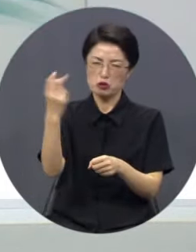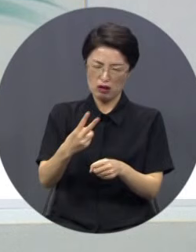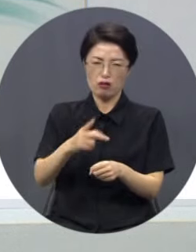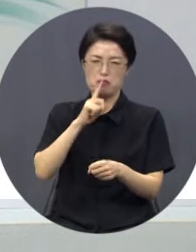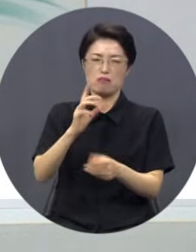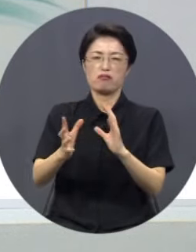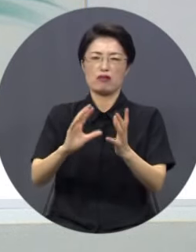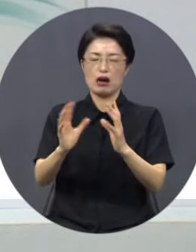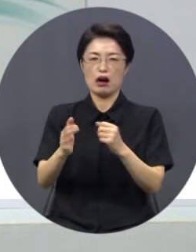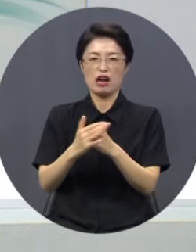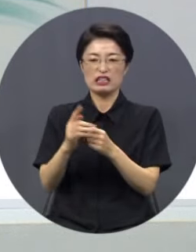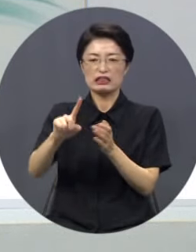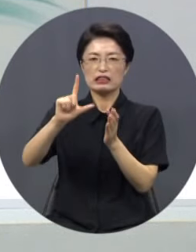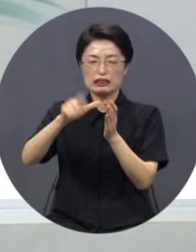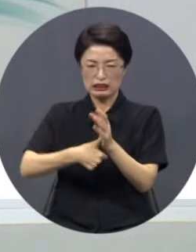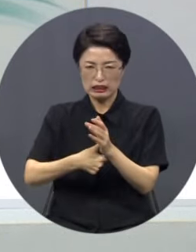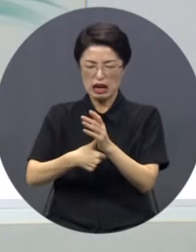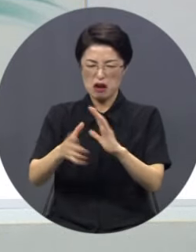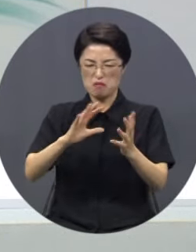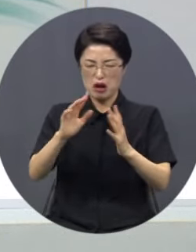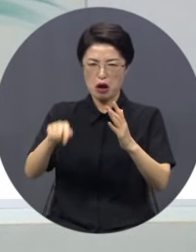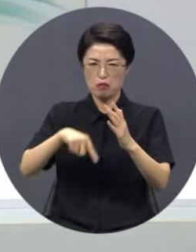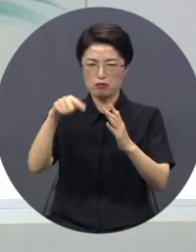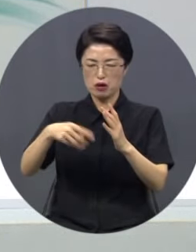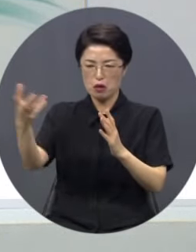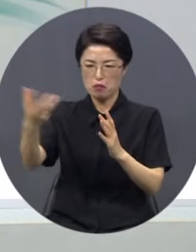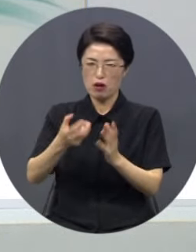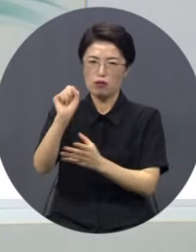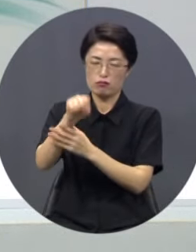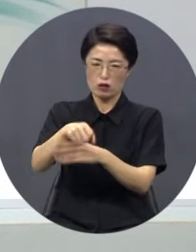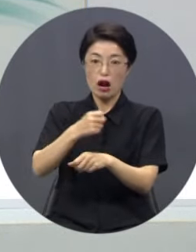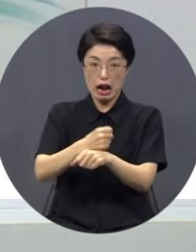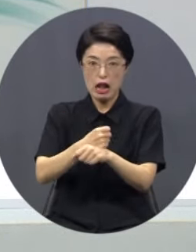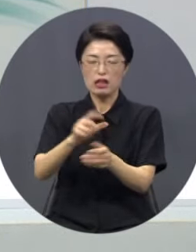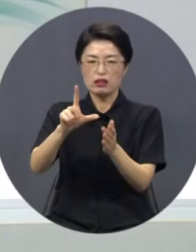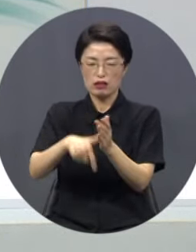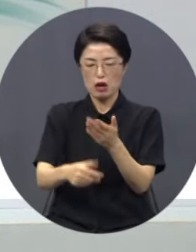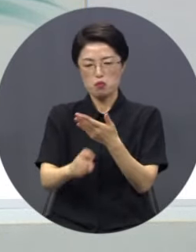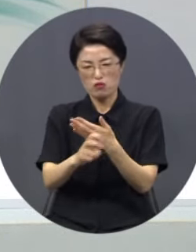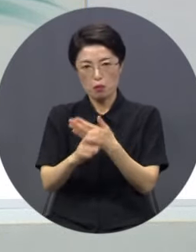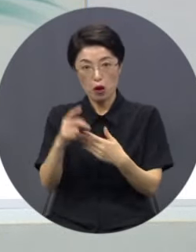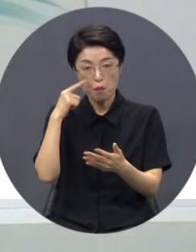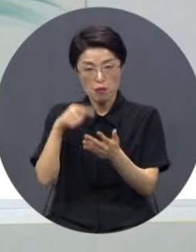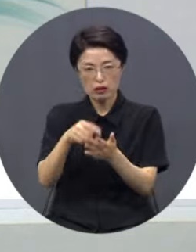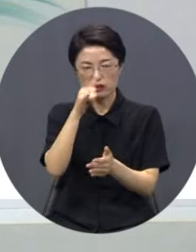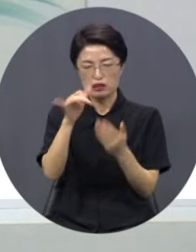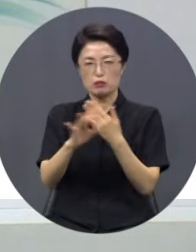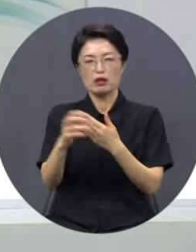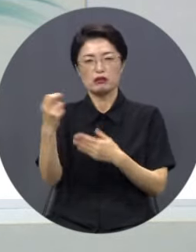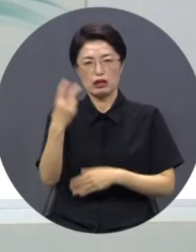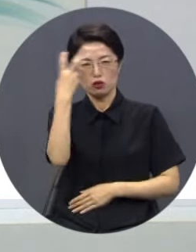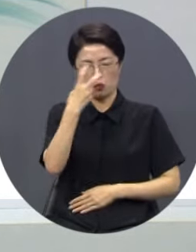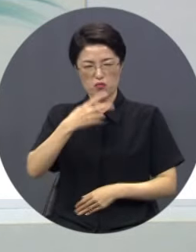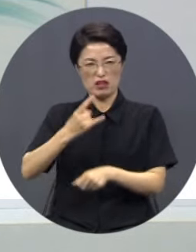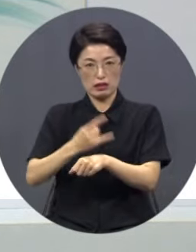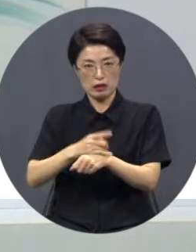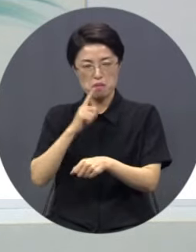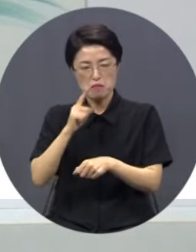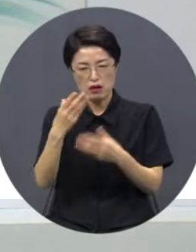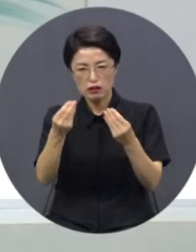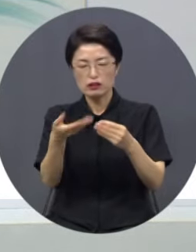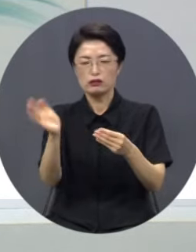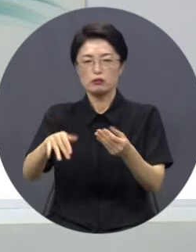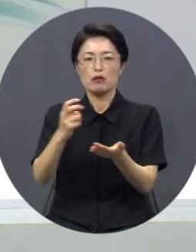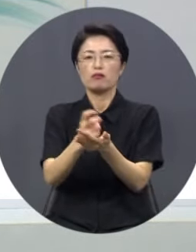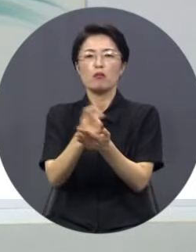이전 허가를 내주며 제주도는 위법이 드러나면 제조사를 검토하겠다고 했었지만 법적 근거도 마련하지 않은